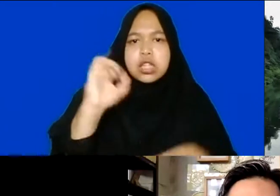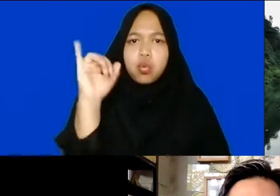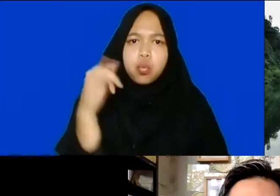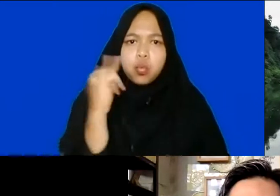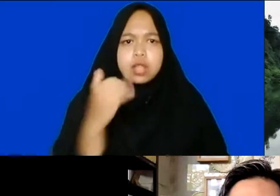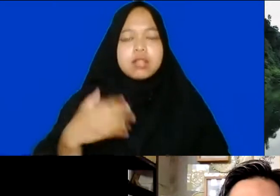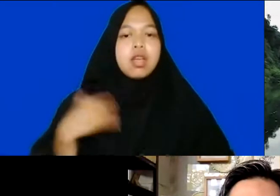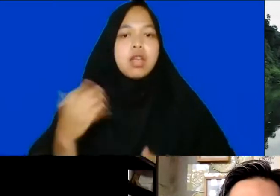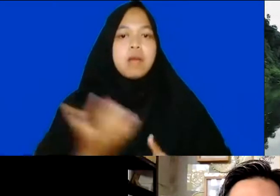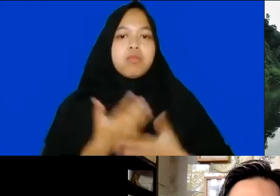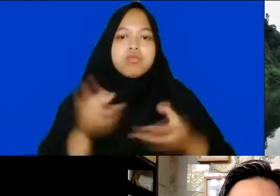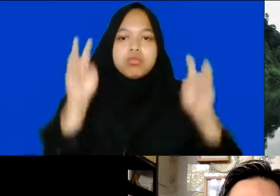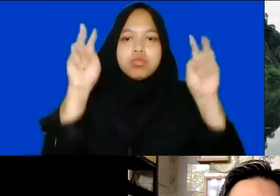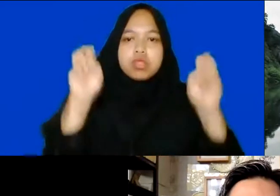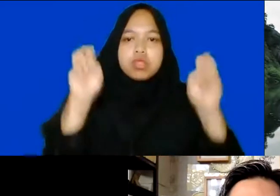sini saya mengutip